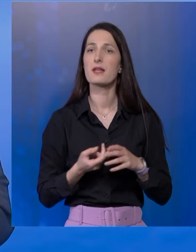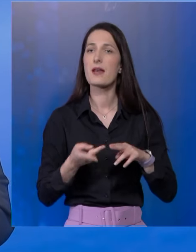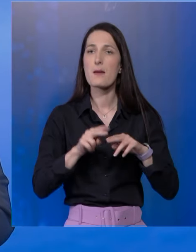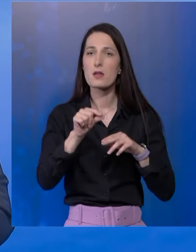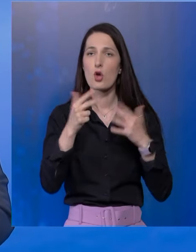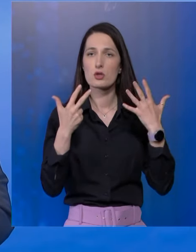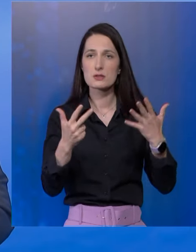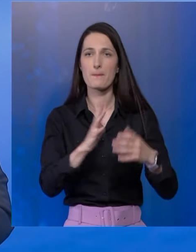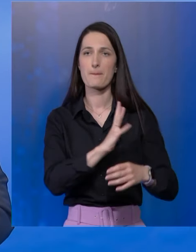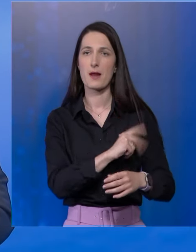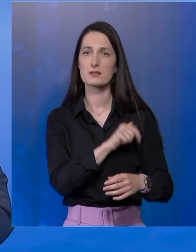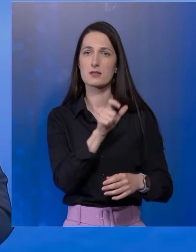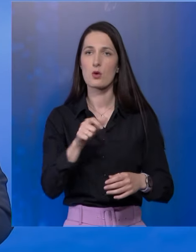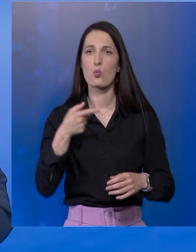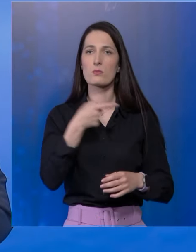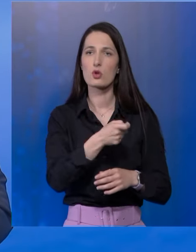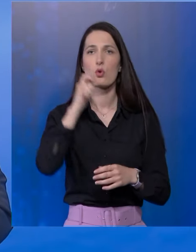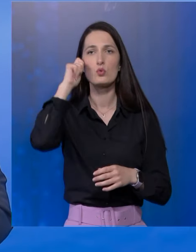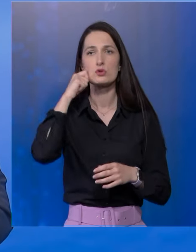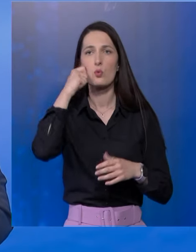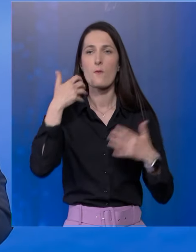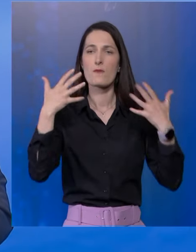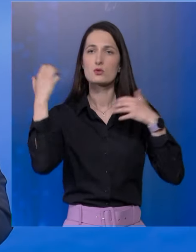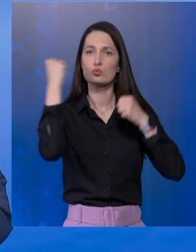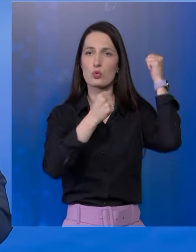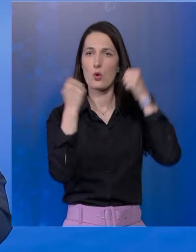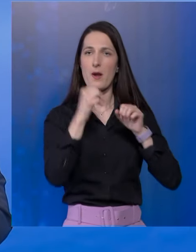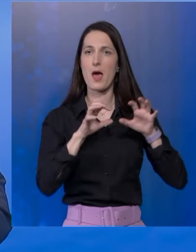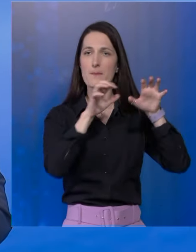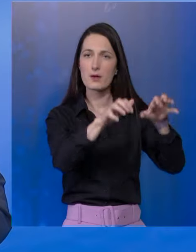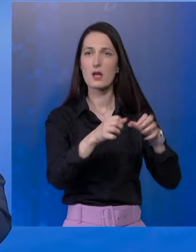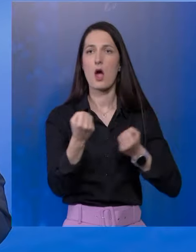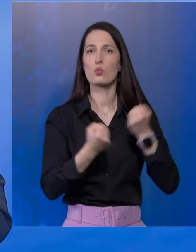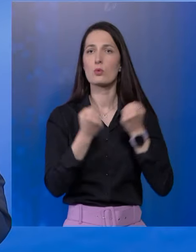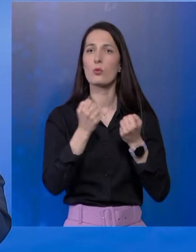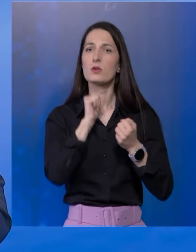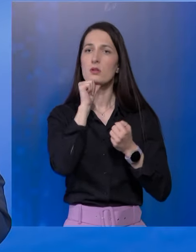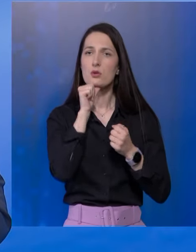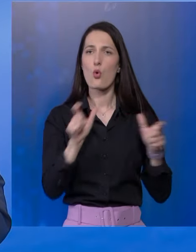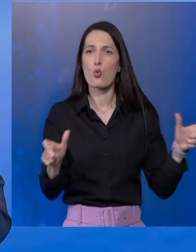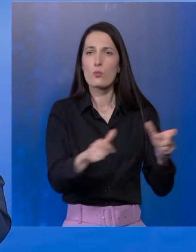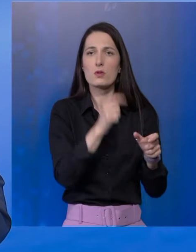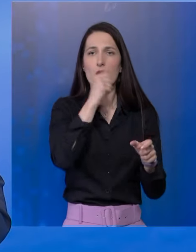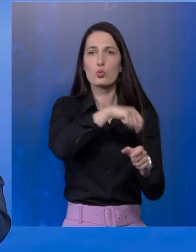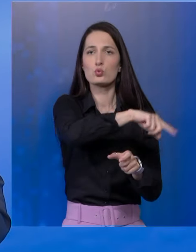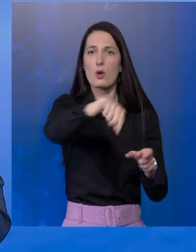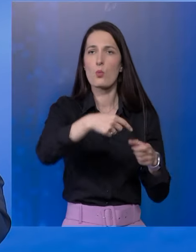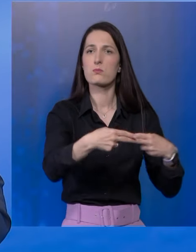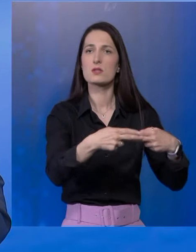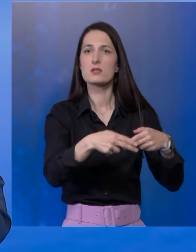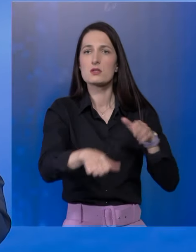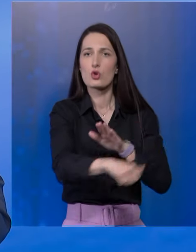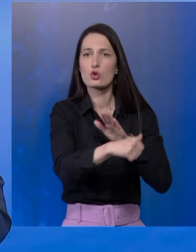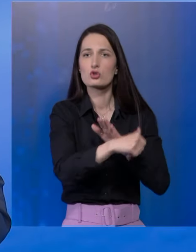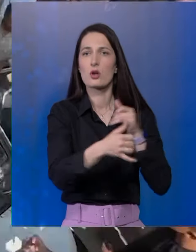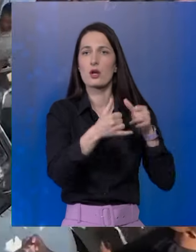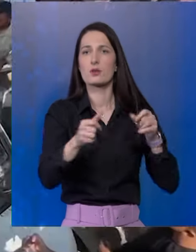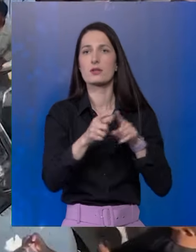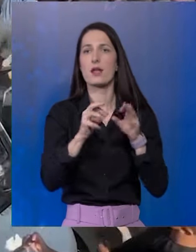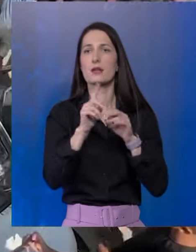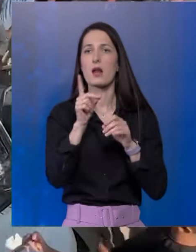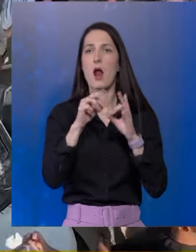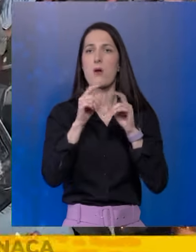Najmanje 8 Palestinaca ubijeno je u izraelskom vazdušnom napadu na automobil i okupljene ljude u blizini skloništa u gradu Deir al-Balah